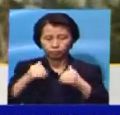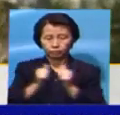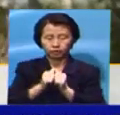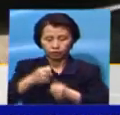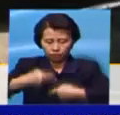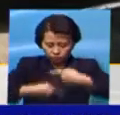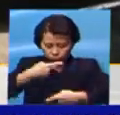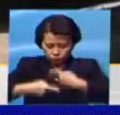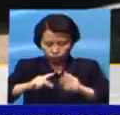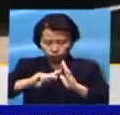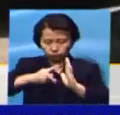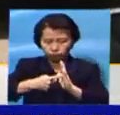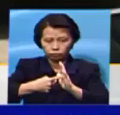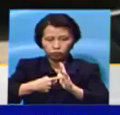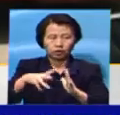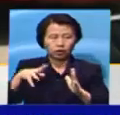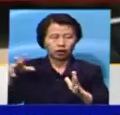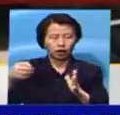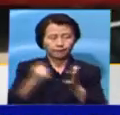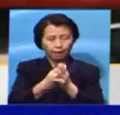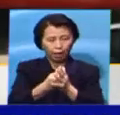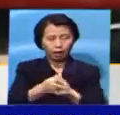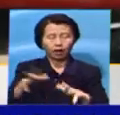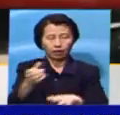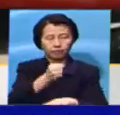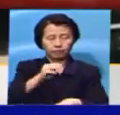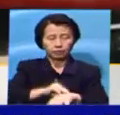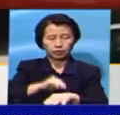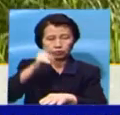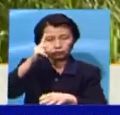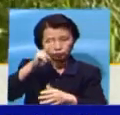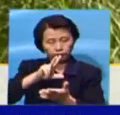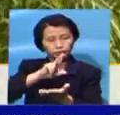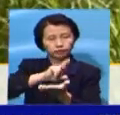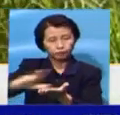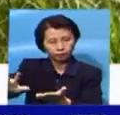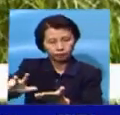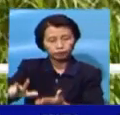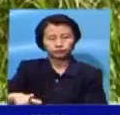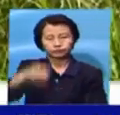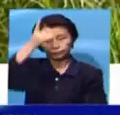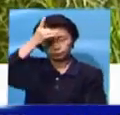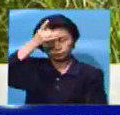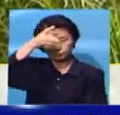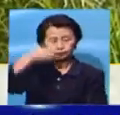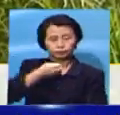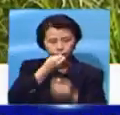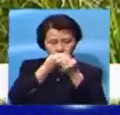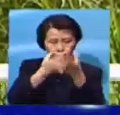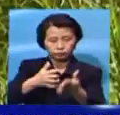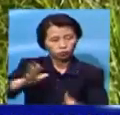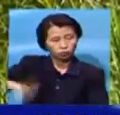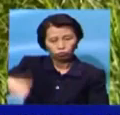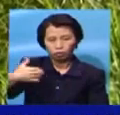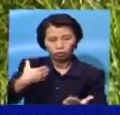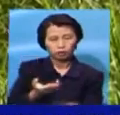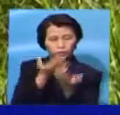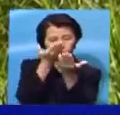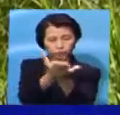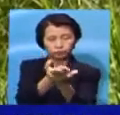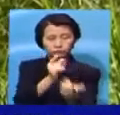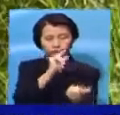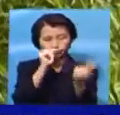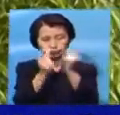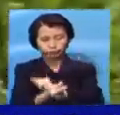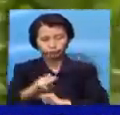punca kemalangan dijangka mengambil masa beberapa minggu Dalam pada itu Datuk Seri hisamuddin memaklumkan belum ada cadangan untuk menggantikan